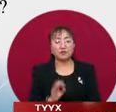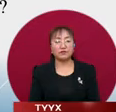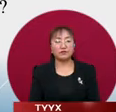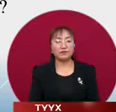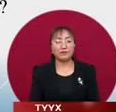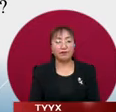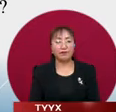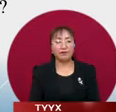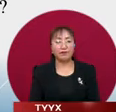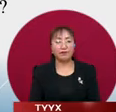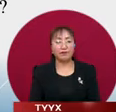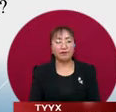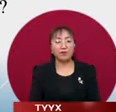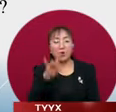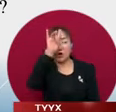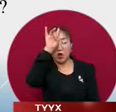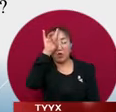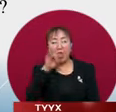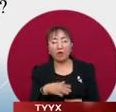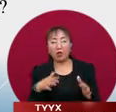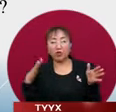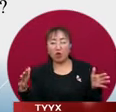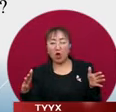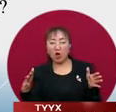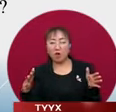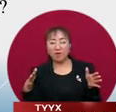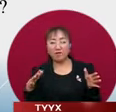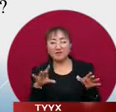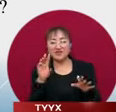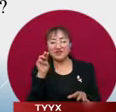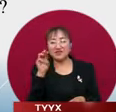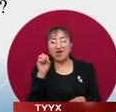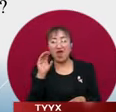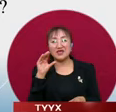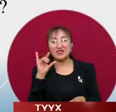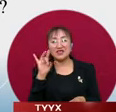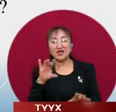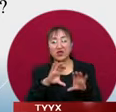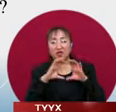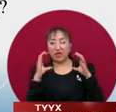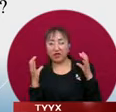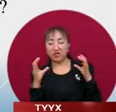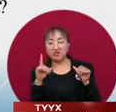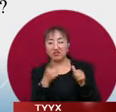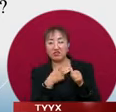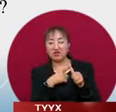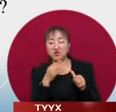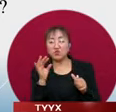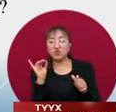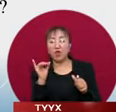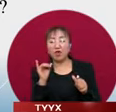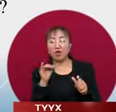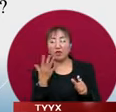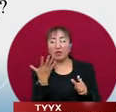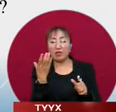За Ромын хамгийн том амфитеатрыг юу гэж нэрлэдэг вэ? Багш нь хэлж өгсөн тийм ээ. 50,000